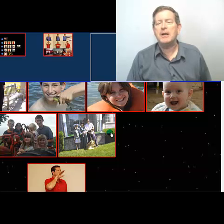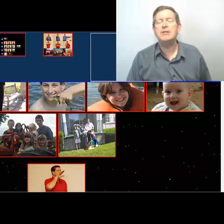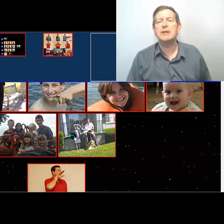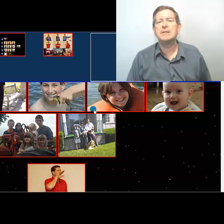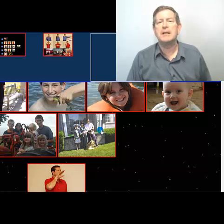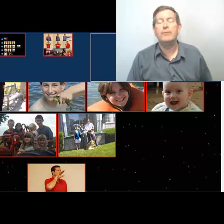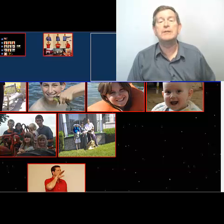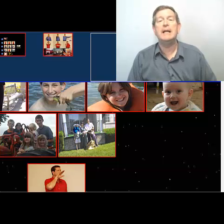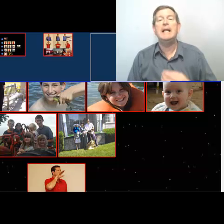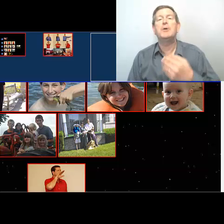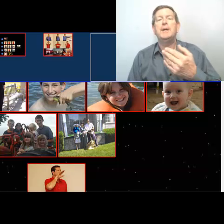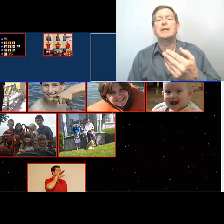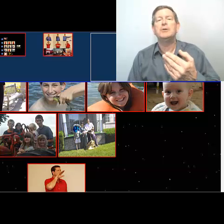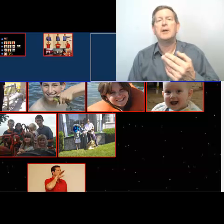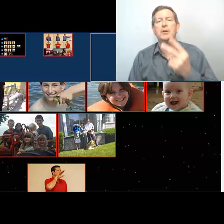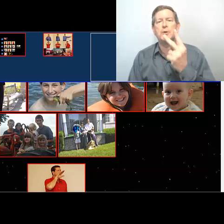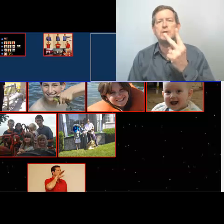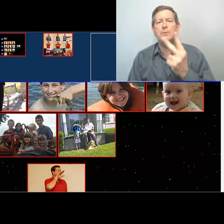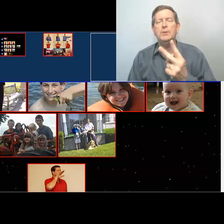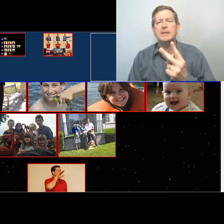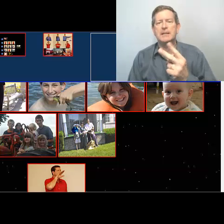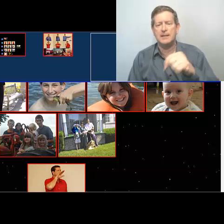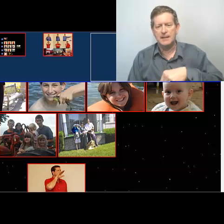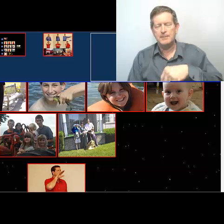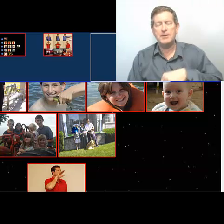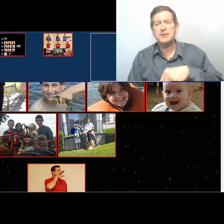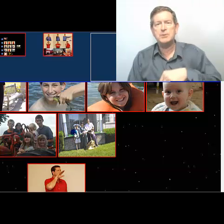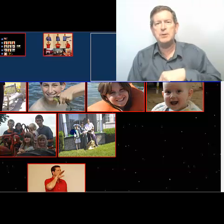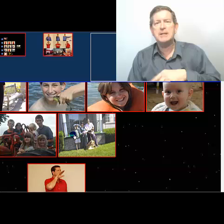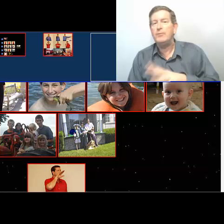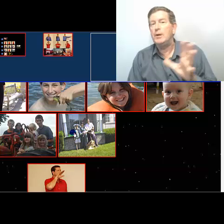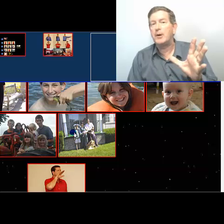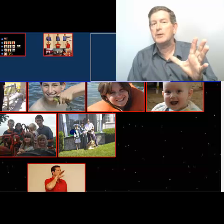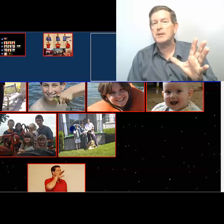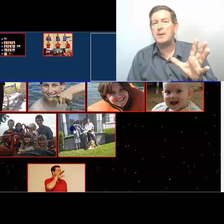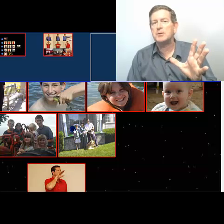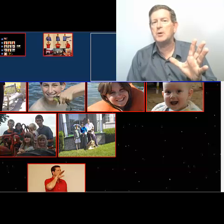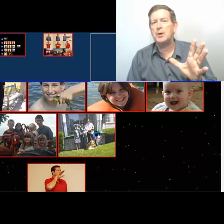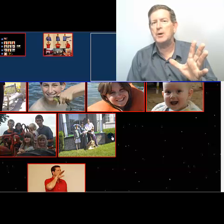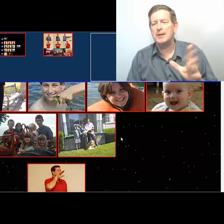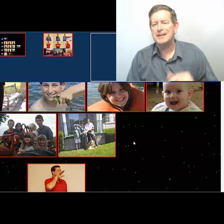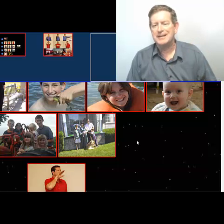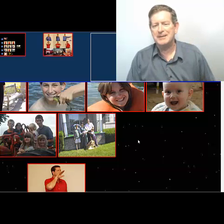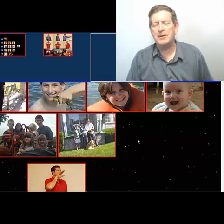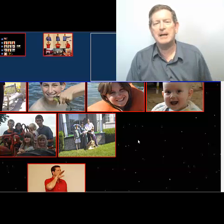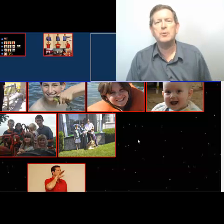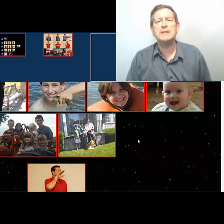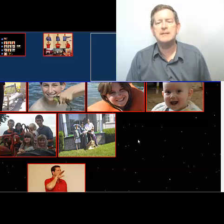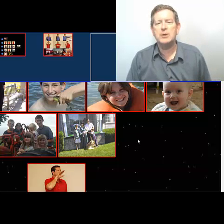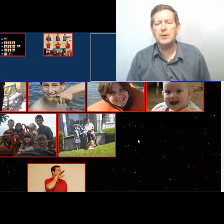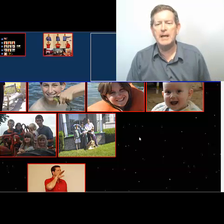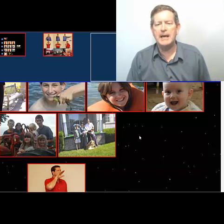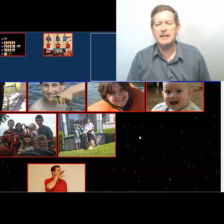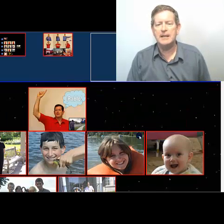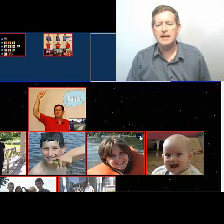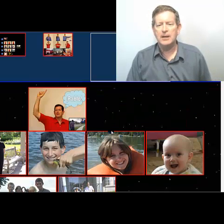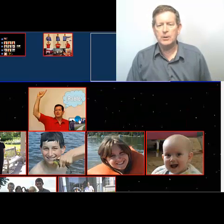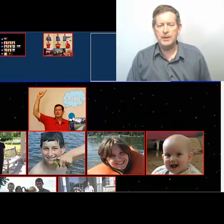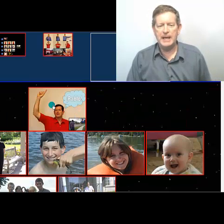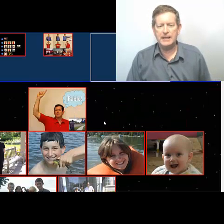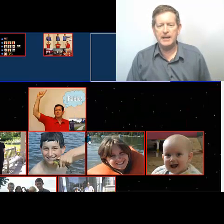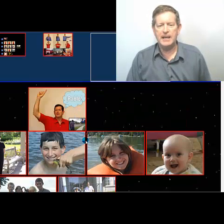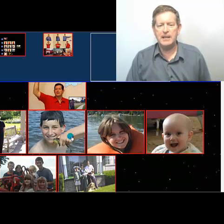C'est la famille Richardson et vous allez les connaître dans la deuxième unité. Mais dans cette unité, vous ne les connaissez pas encore. Hein. Voilà, donc ça c'est